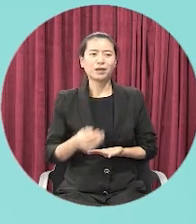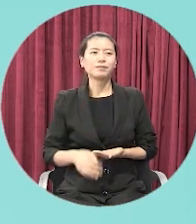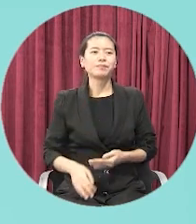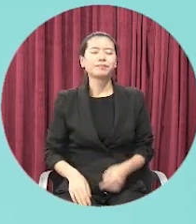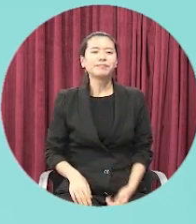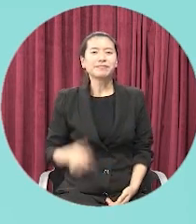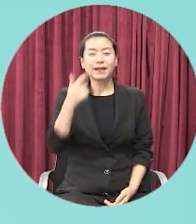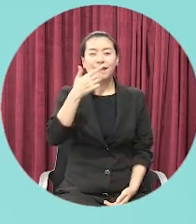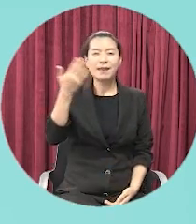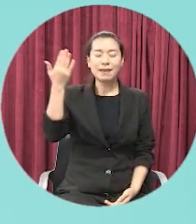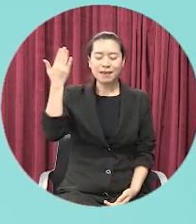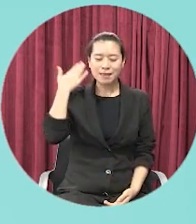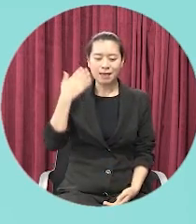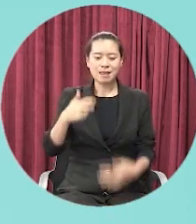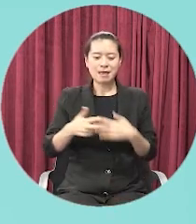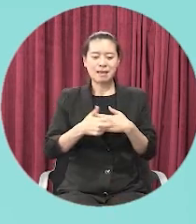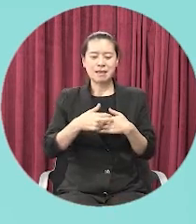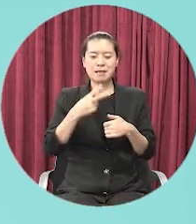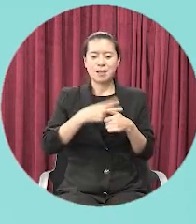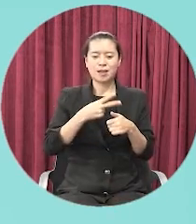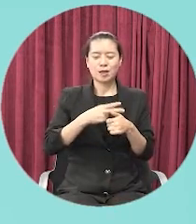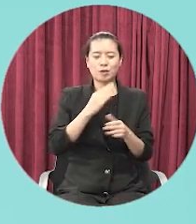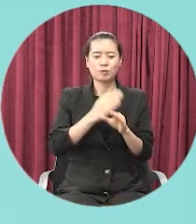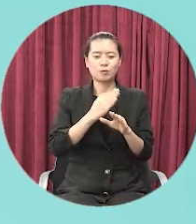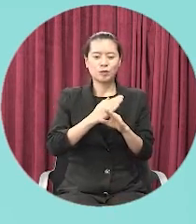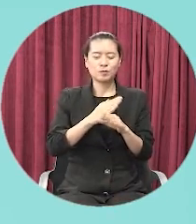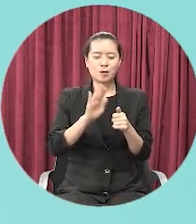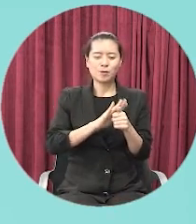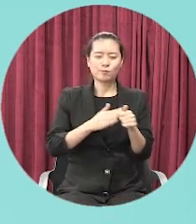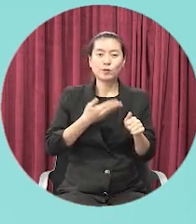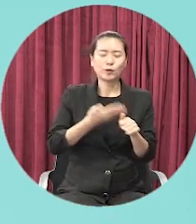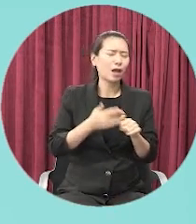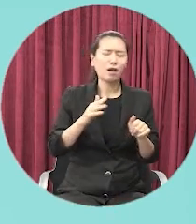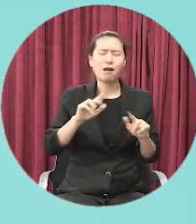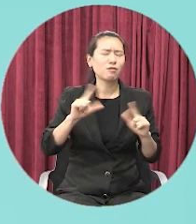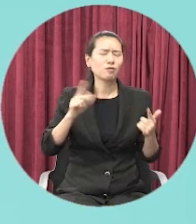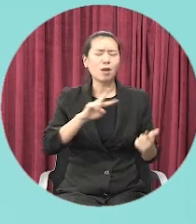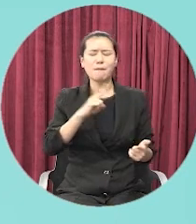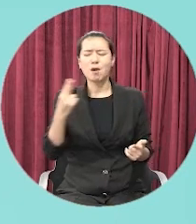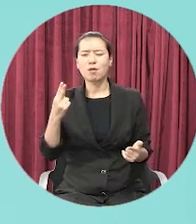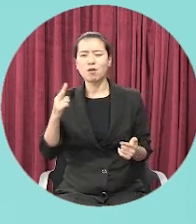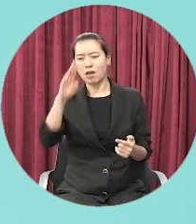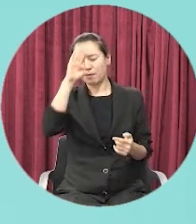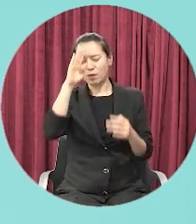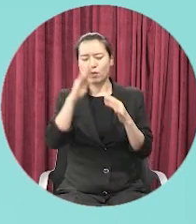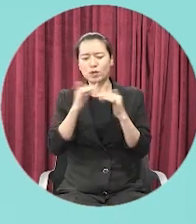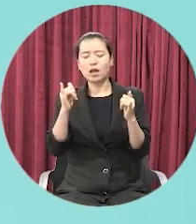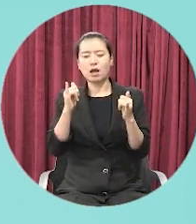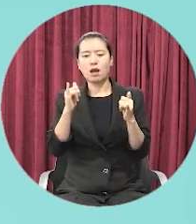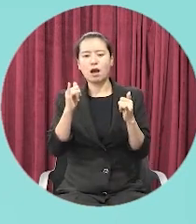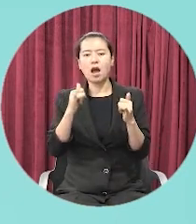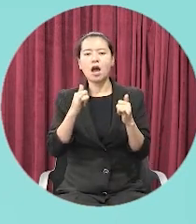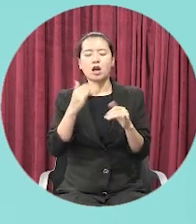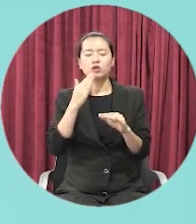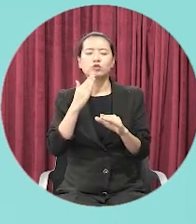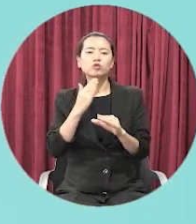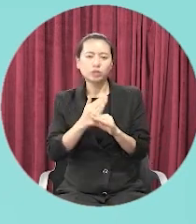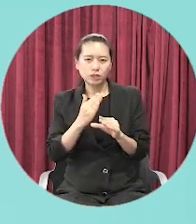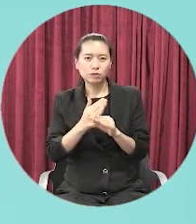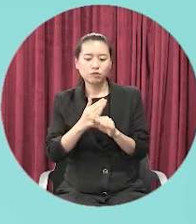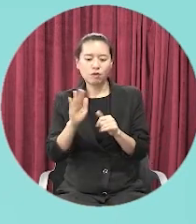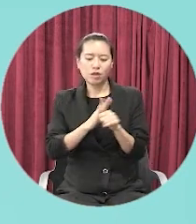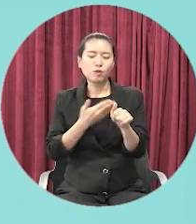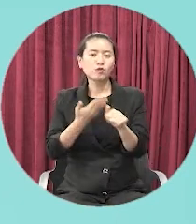옛날 공급자 중심의 오늘에서 이제 소비자가 순간에 중요자료 있으니까 그런 시스템에 대한 방법론과 운영방안